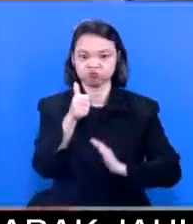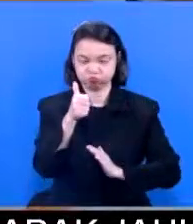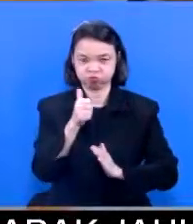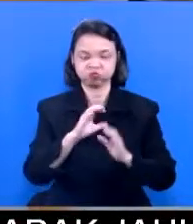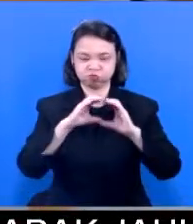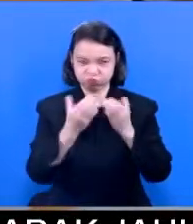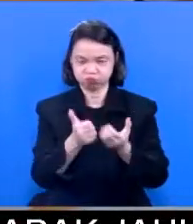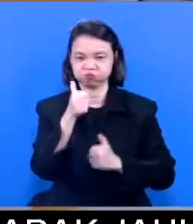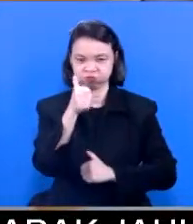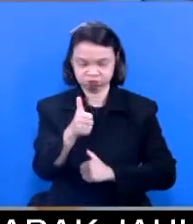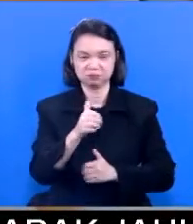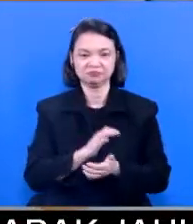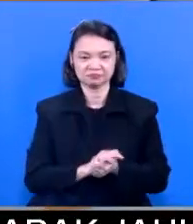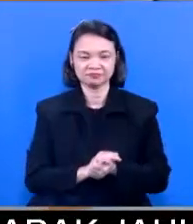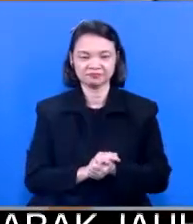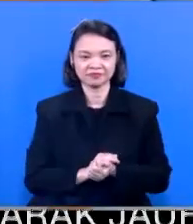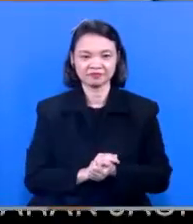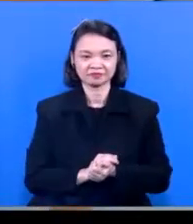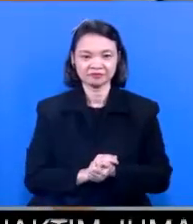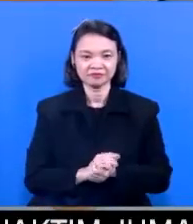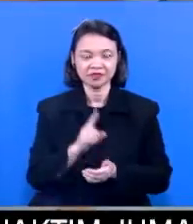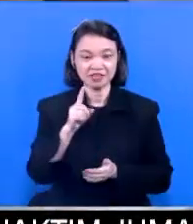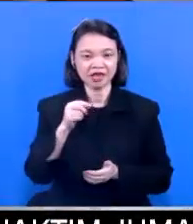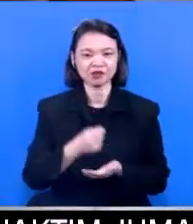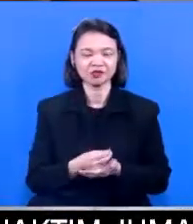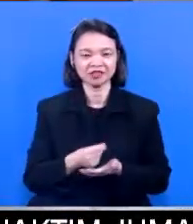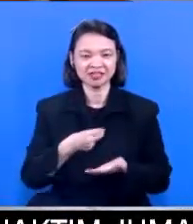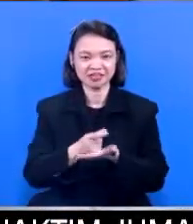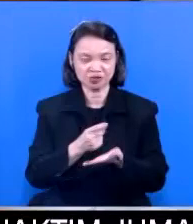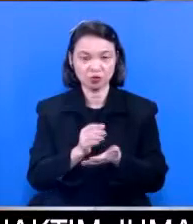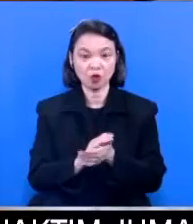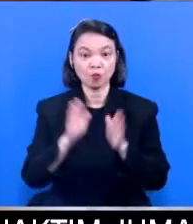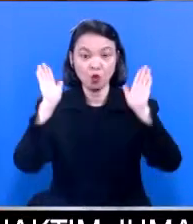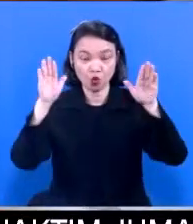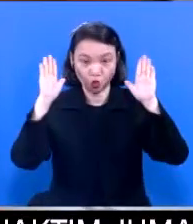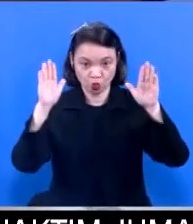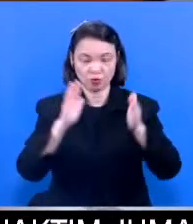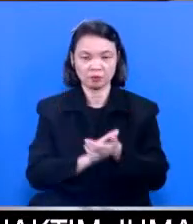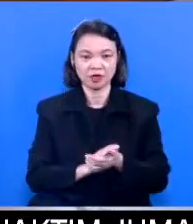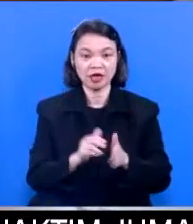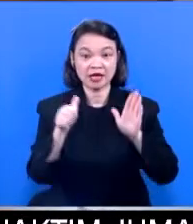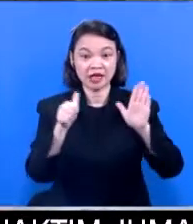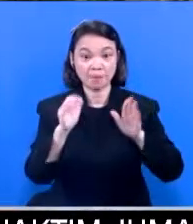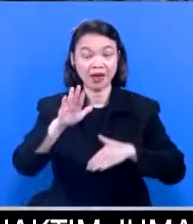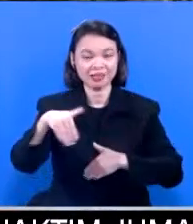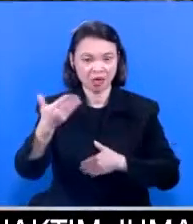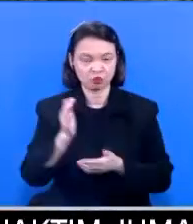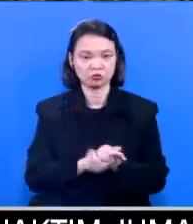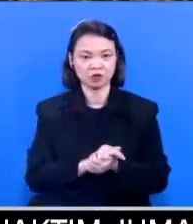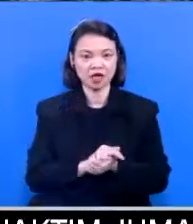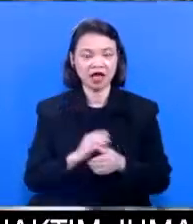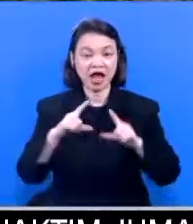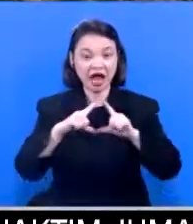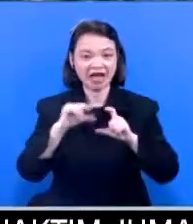KPC tersebut. Selain Rizky Nabila, satu siswi SMA N1 Ponorogo yang masih berusia 16 tahun atas nama